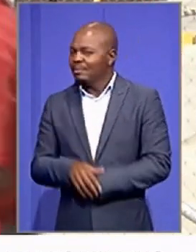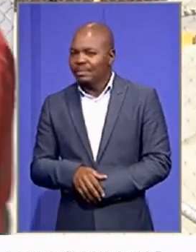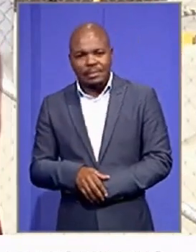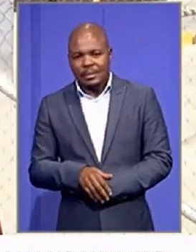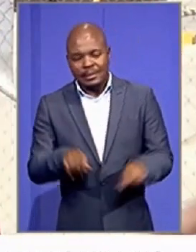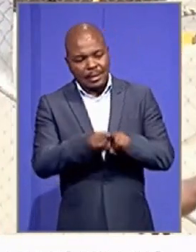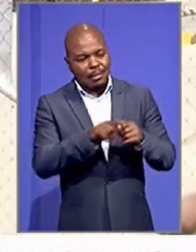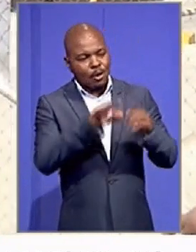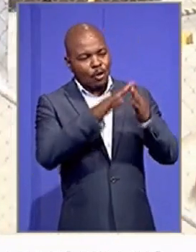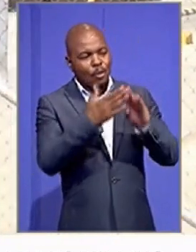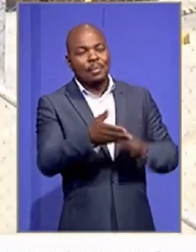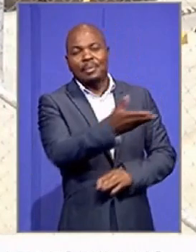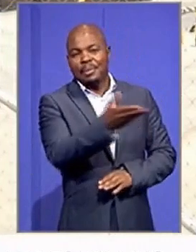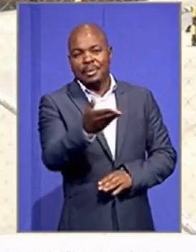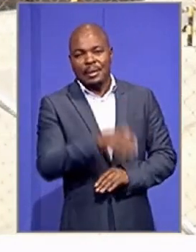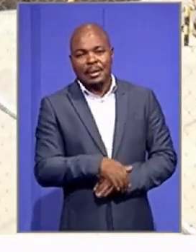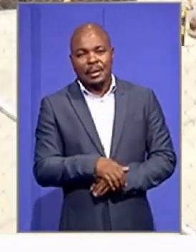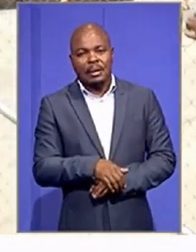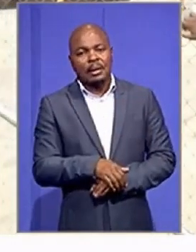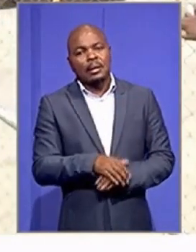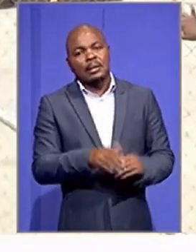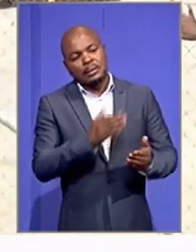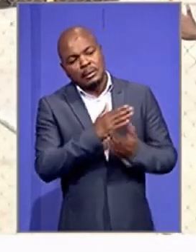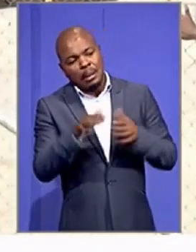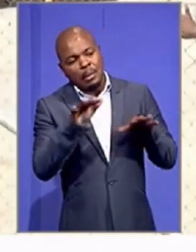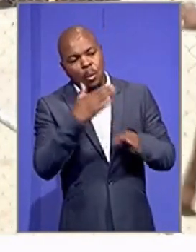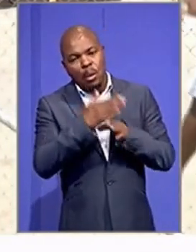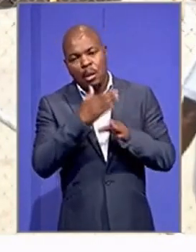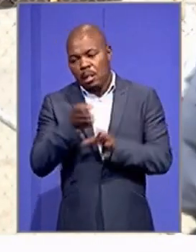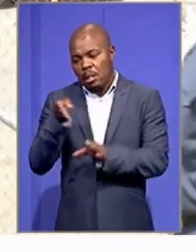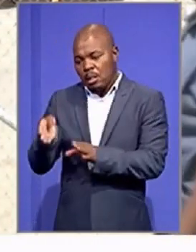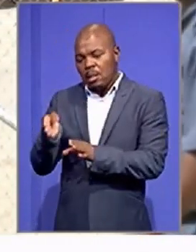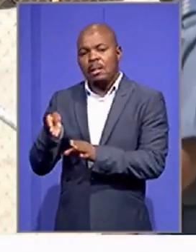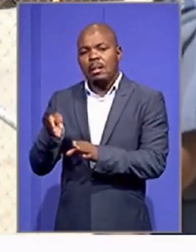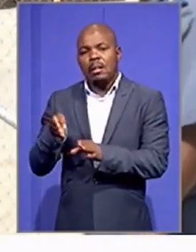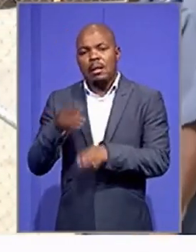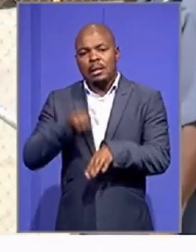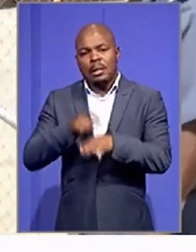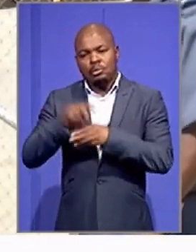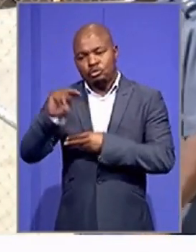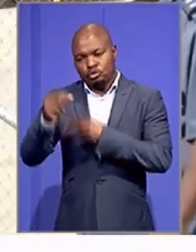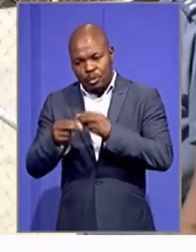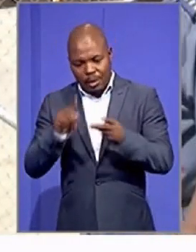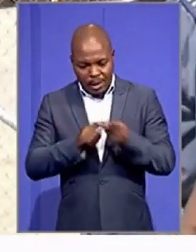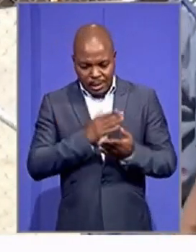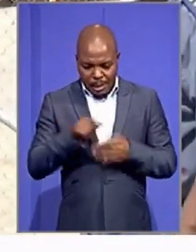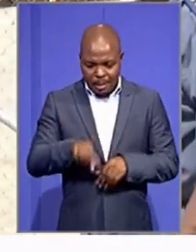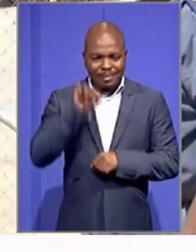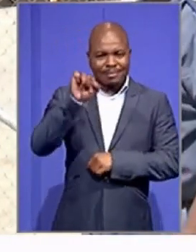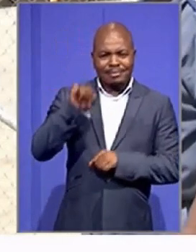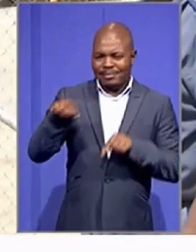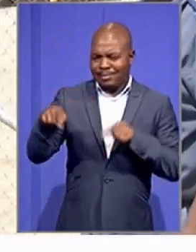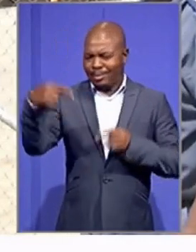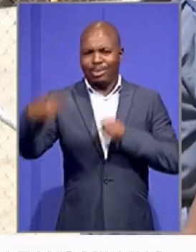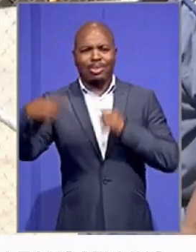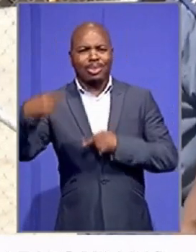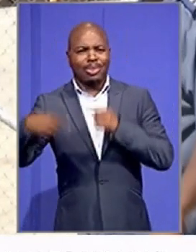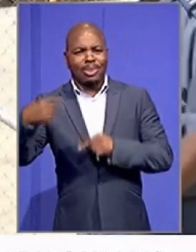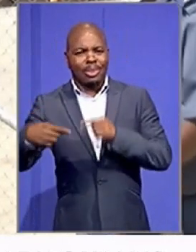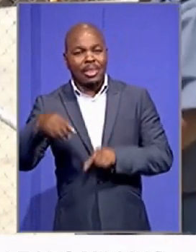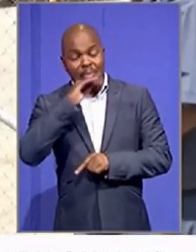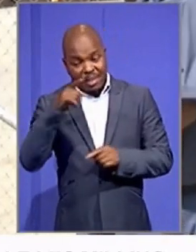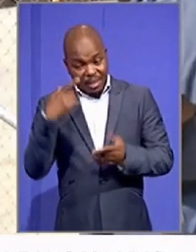motse basebetsi ba hirilwe nakwana mona ba se bana le dikgotlano le bana ba strike le re bona re ntho e tla isa